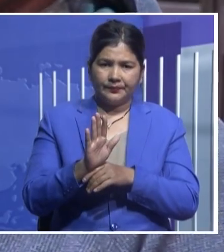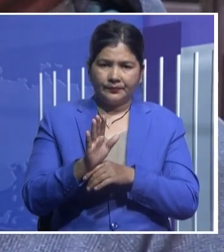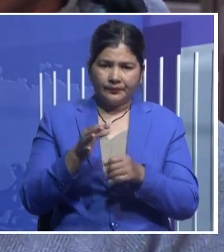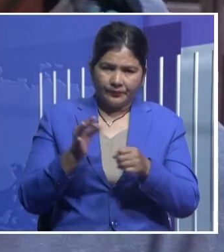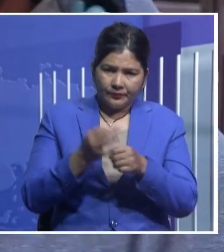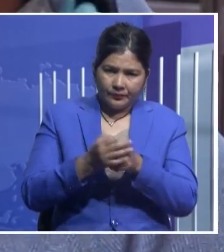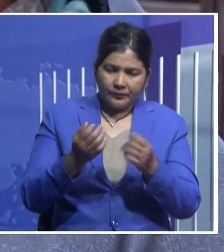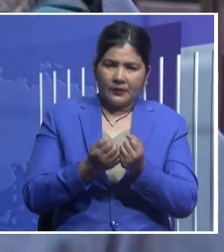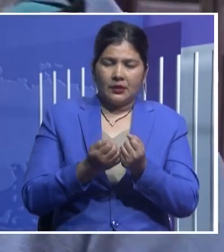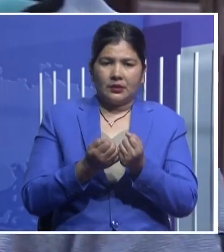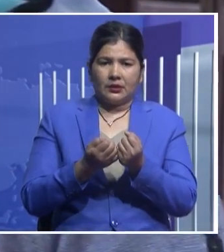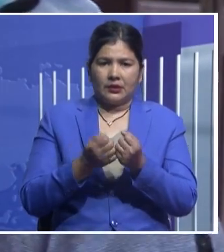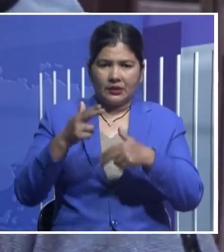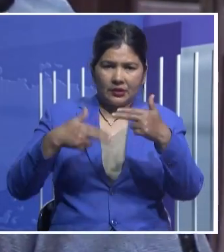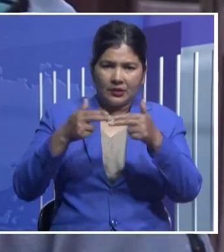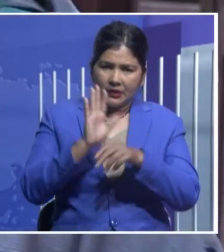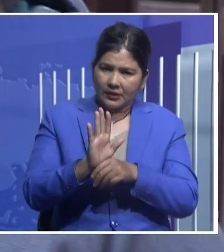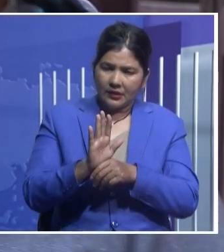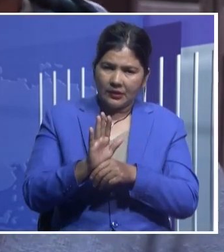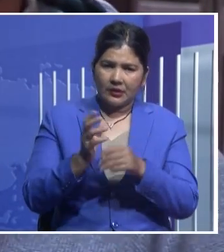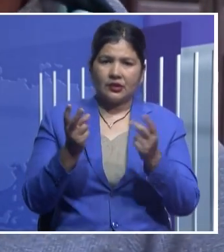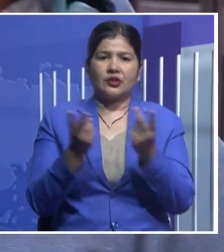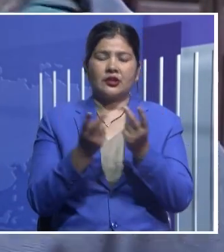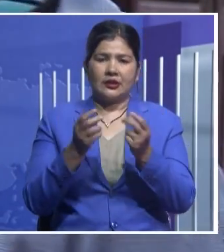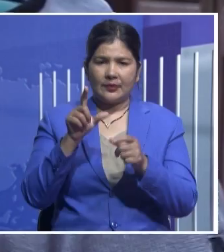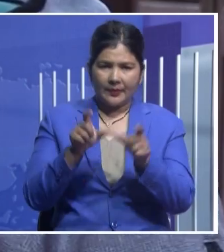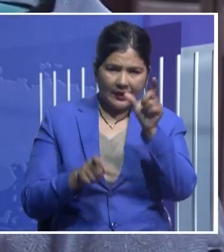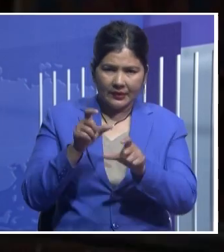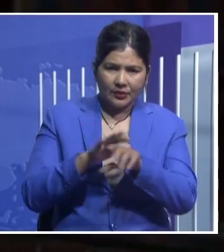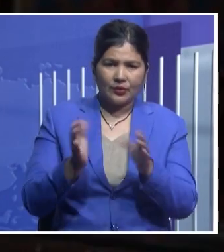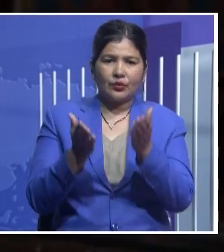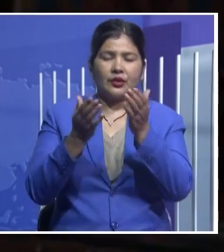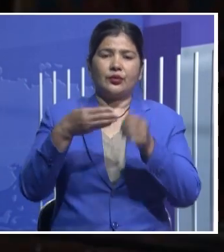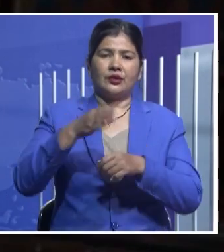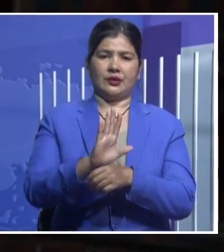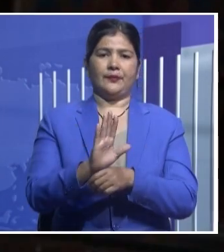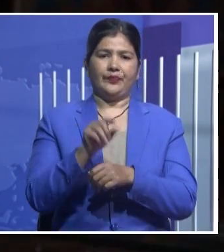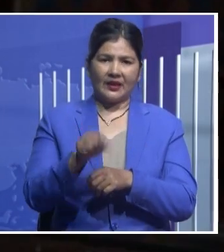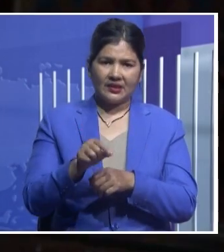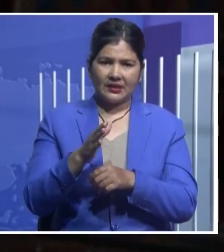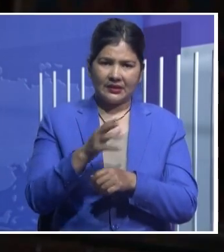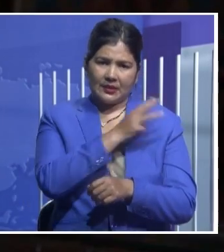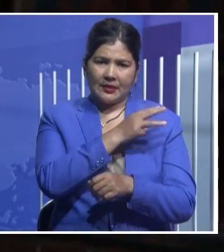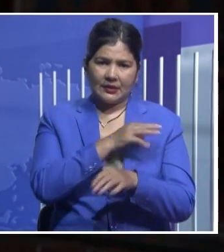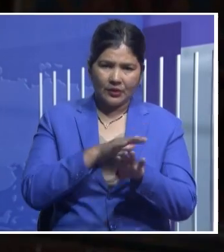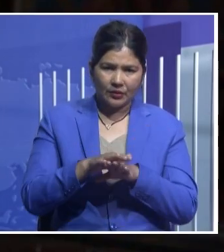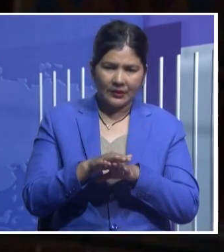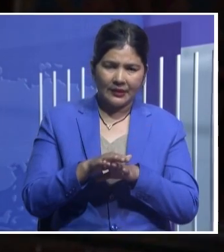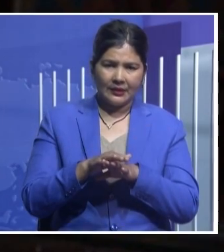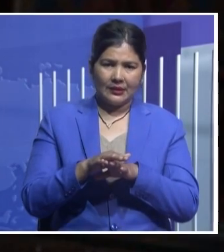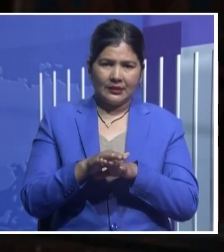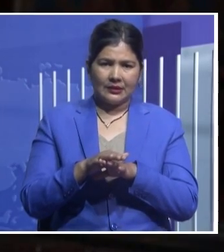गर्ने व्यवसायहरू चल्नेछ, जसले गर्दाखेरि यहाँका व्यक्तिहरूको उन्नति हुनेछ। यसले चाहिँ नि मानिसलाई यहाँ फुलाउने